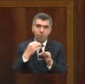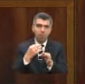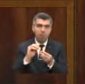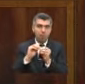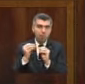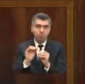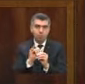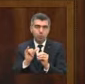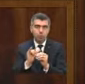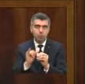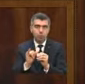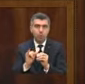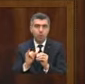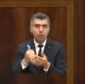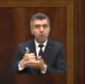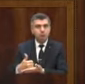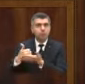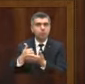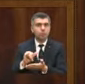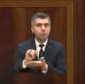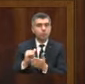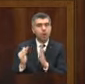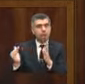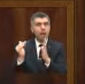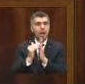على جميع المستويات، هي في مراحلها الأخيرة.